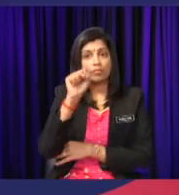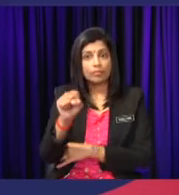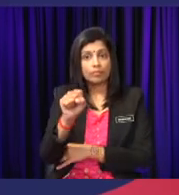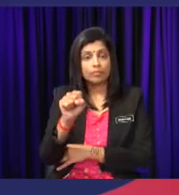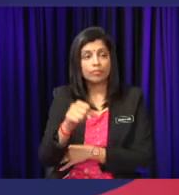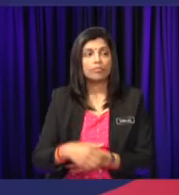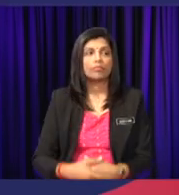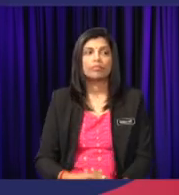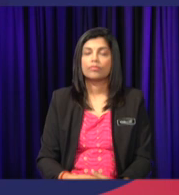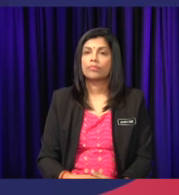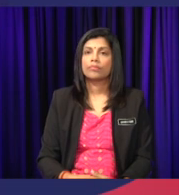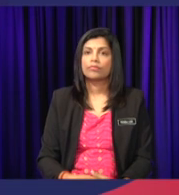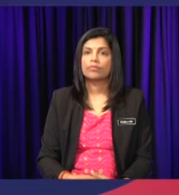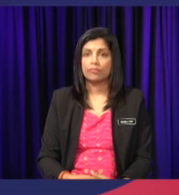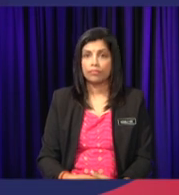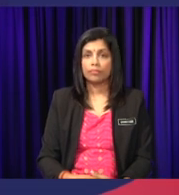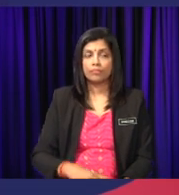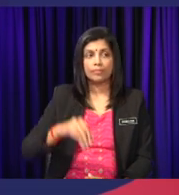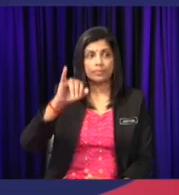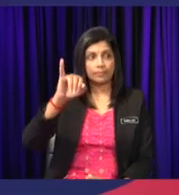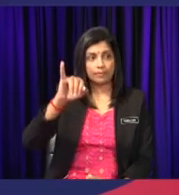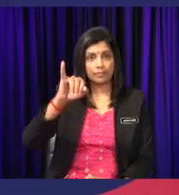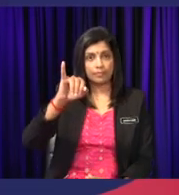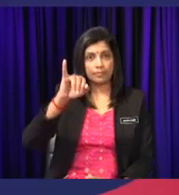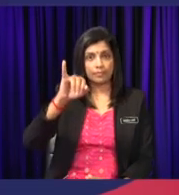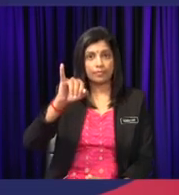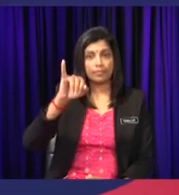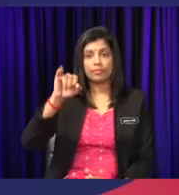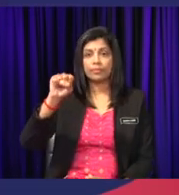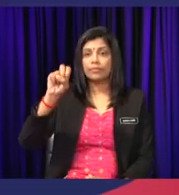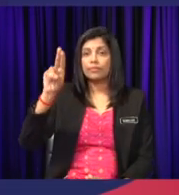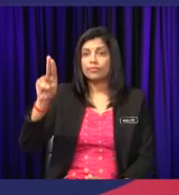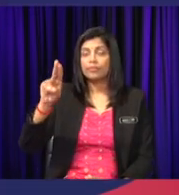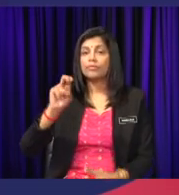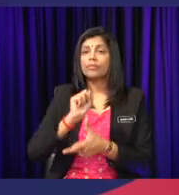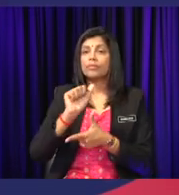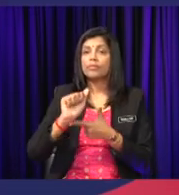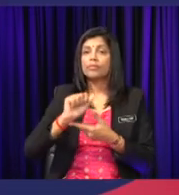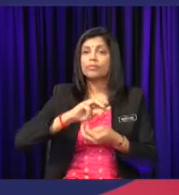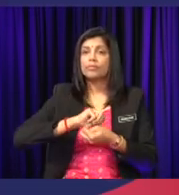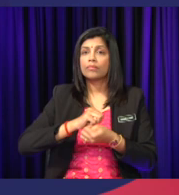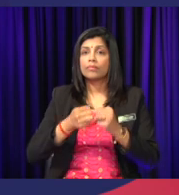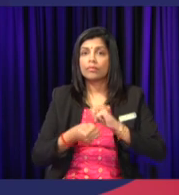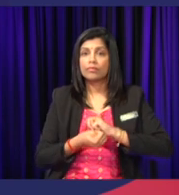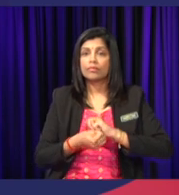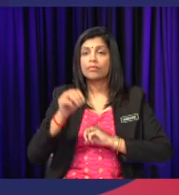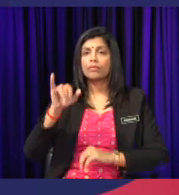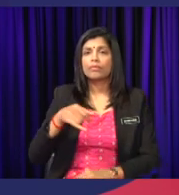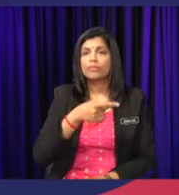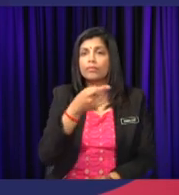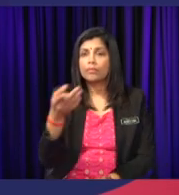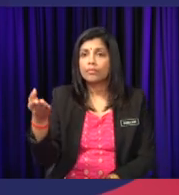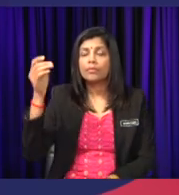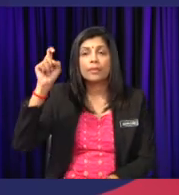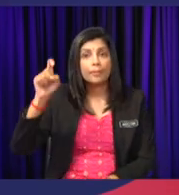Itu siapa itu apa itu ataupun masalah yang murid-murid perlu kenal pasti